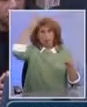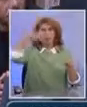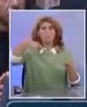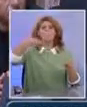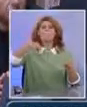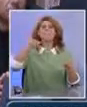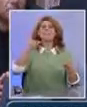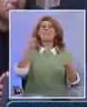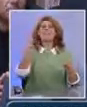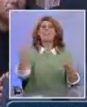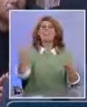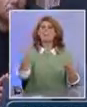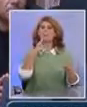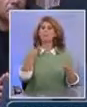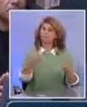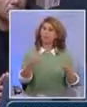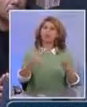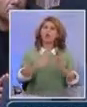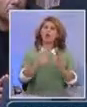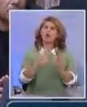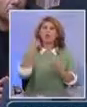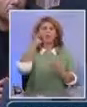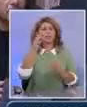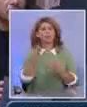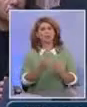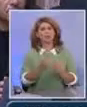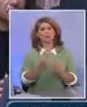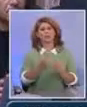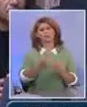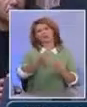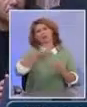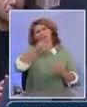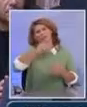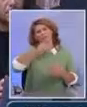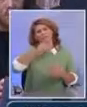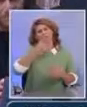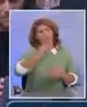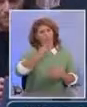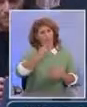Πλήκα σχετικά με όλα αυτά τα ιδεολογικά φλιναφήματα τα οποία